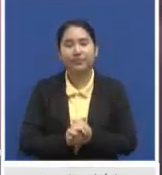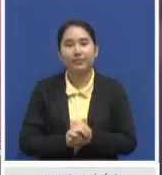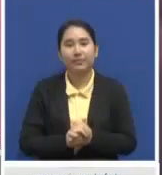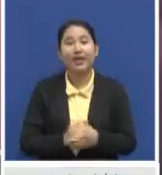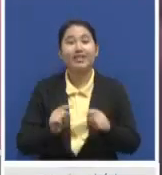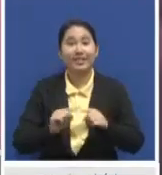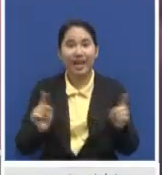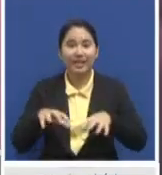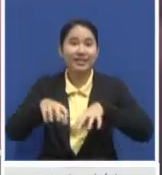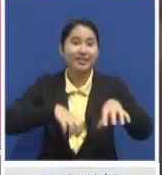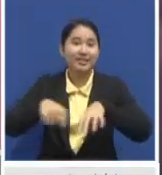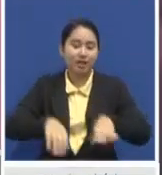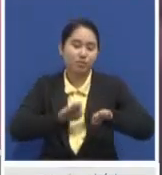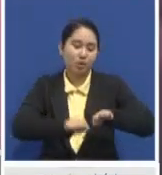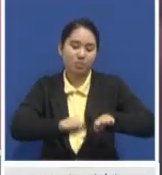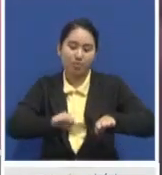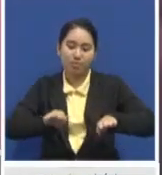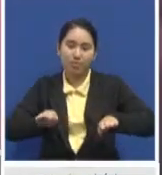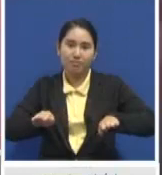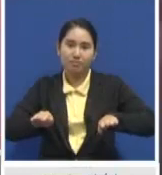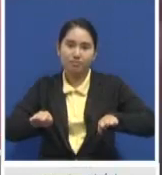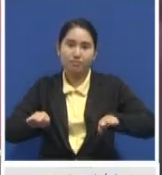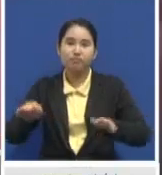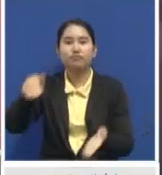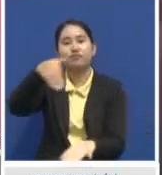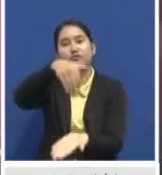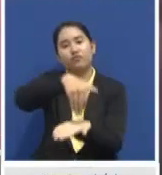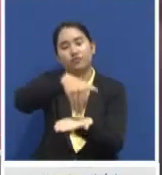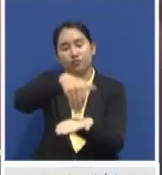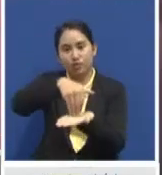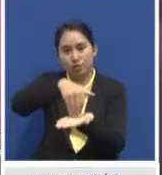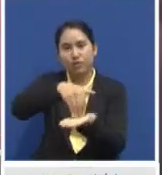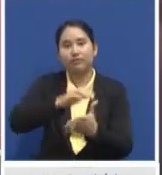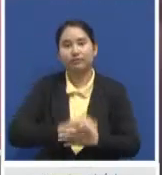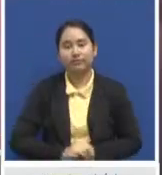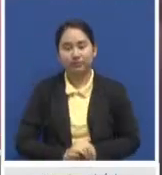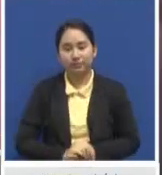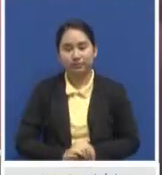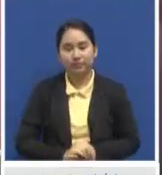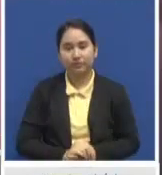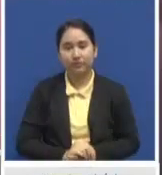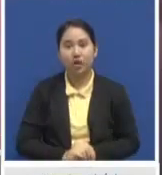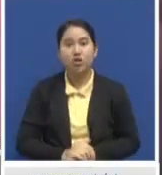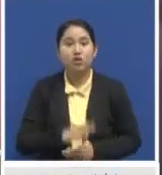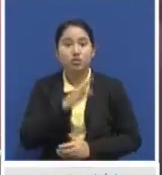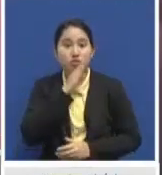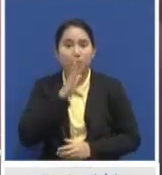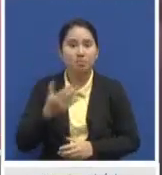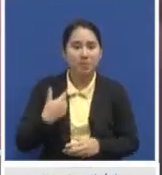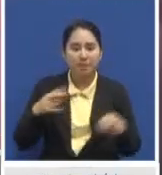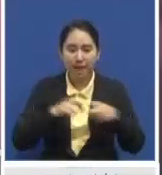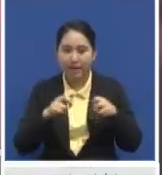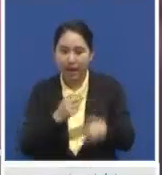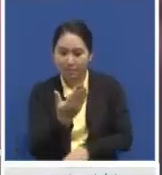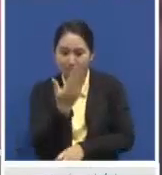ผูไว้ที่ศูนย์ปพเรียกศูนย์ปพเขตนะครับเวลามีเหตุการณ์ใน